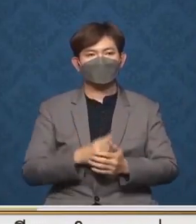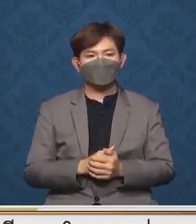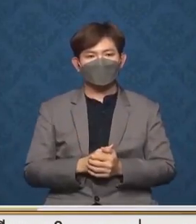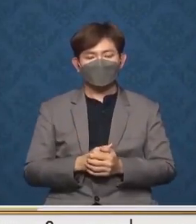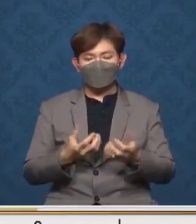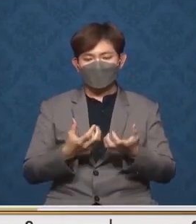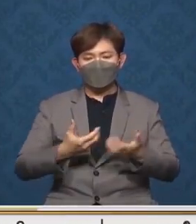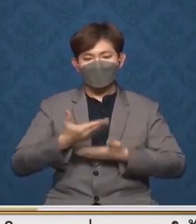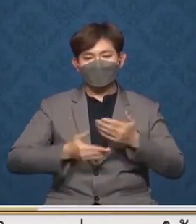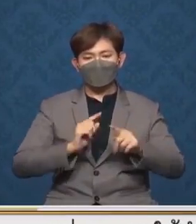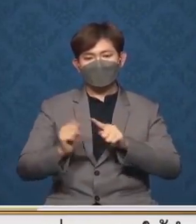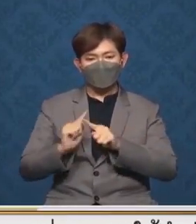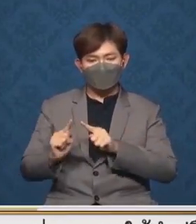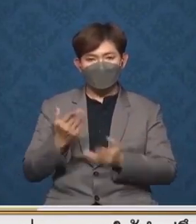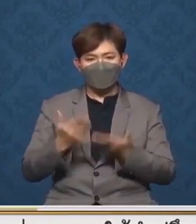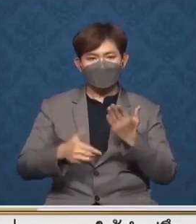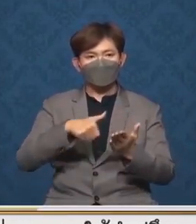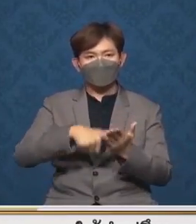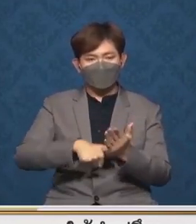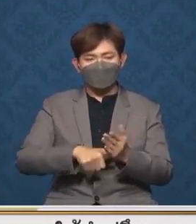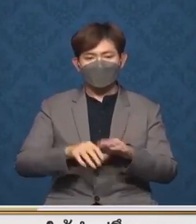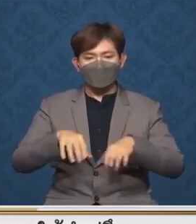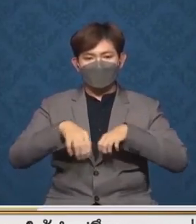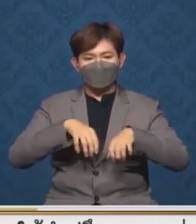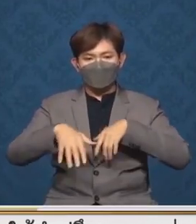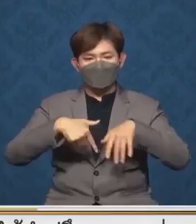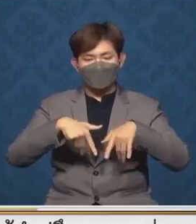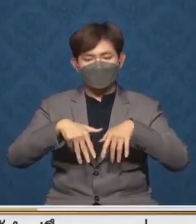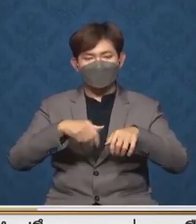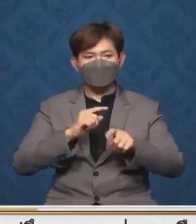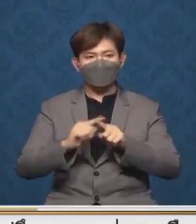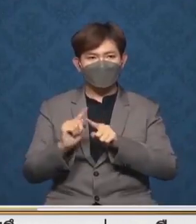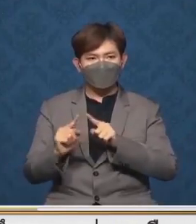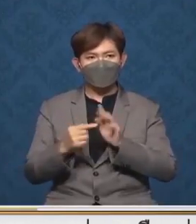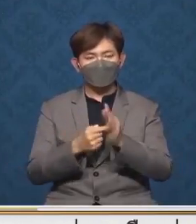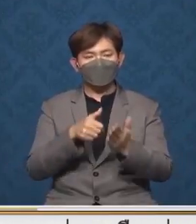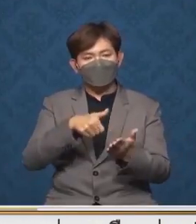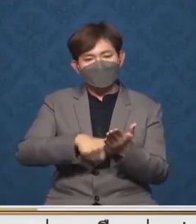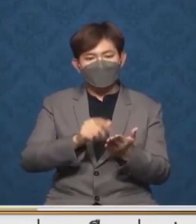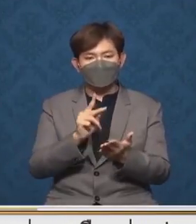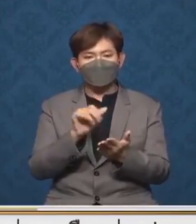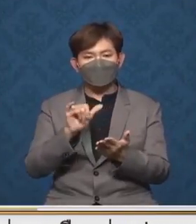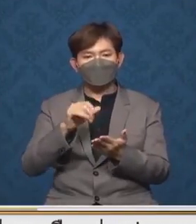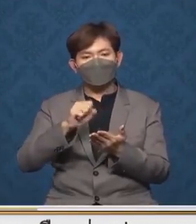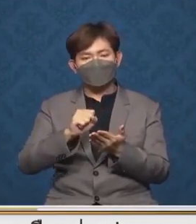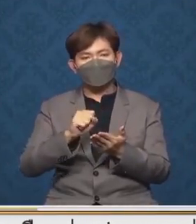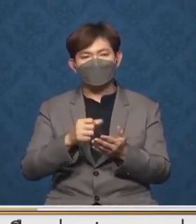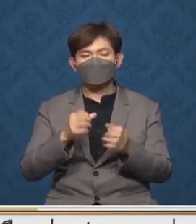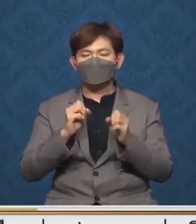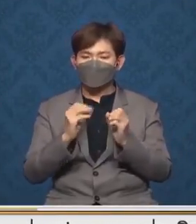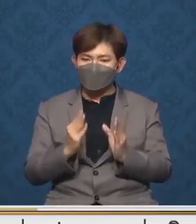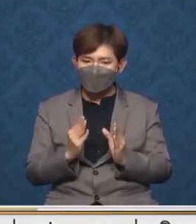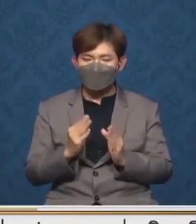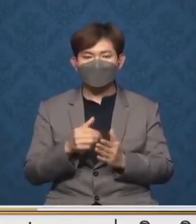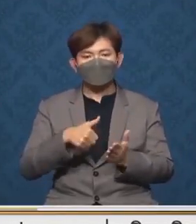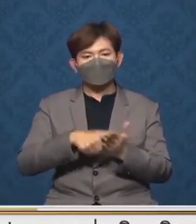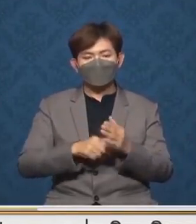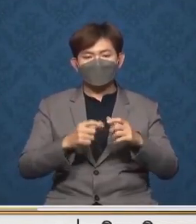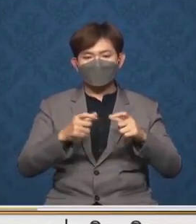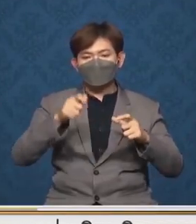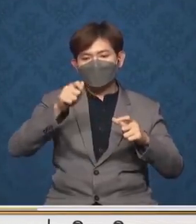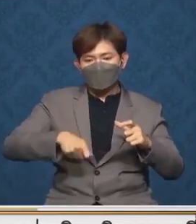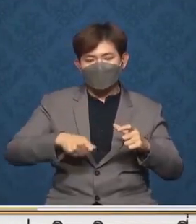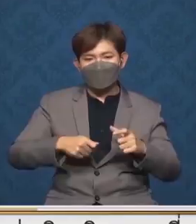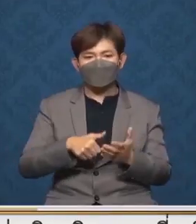ชาชนหนี้สินของประชาชนรายย่อยกลุ่มต่างๆเช่นหนี้กยศ.หนี้สินครูหนี้บัตรเครดิตหนี้จำนำ